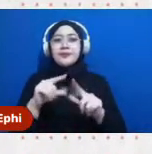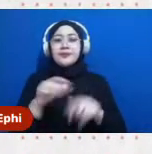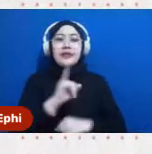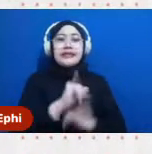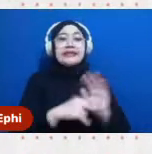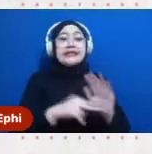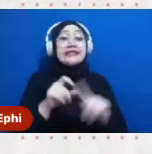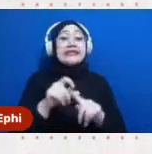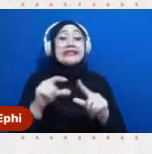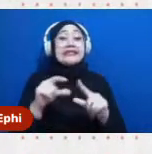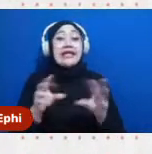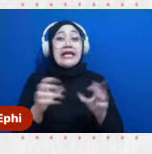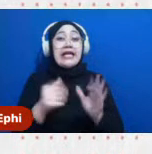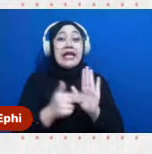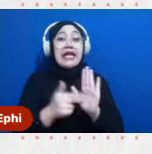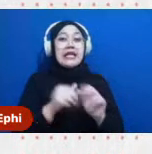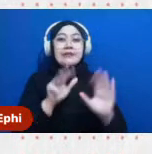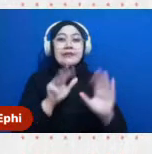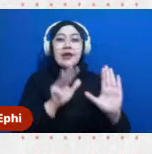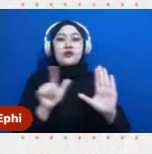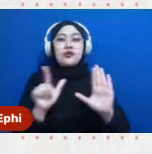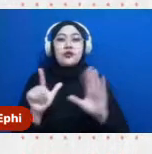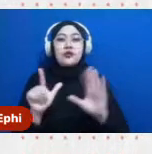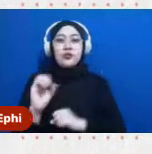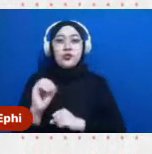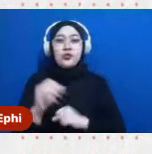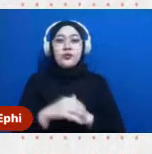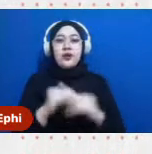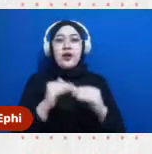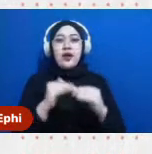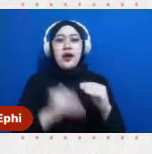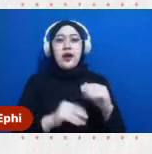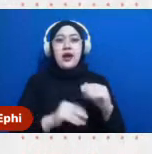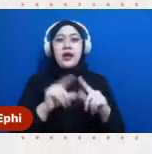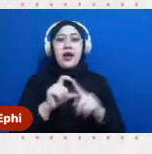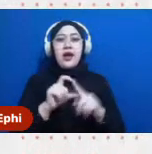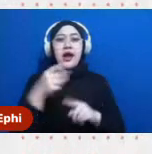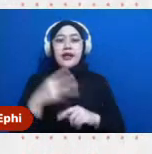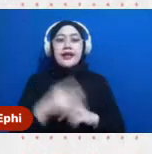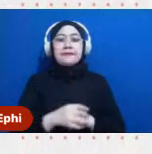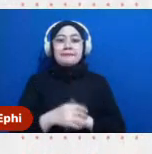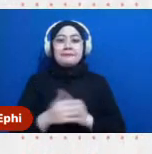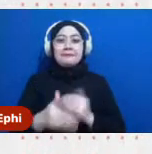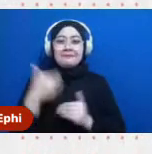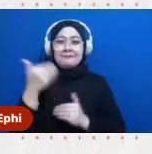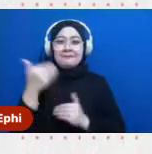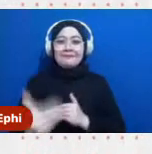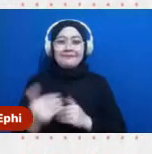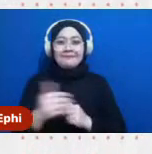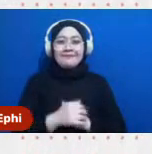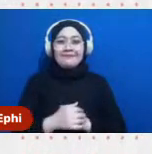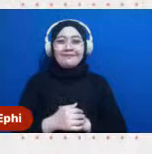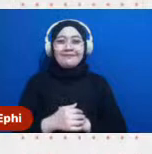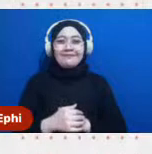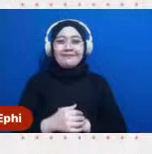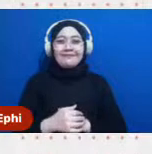970. Yeay! Selamat Indah, disusul oleh Ade Yusuf dan juga Rafli Pambudi. Luar